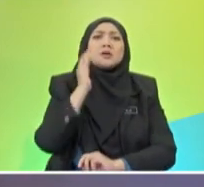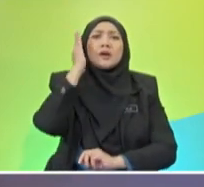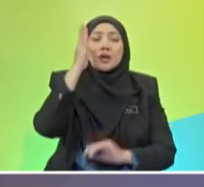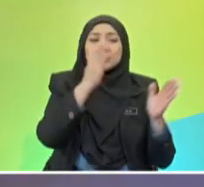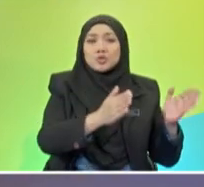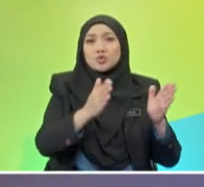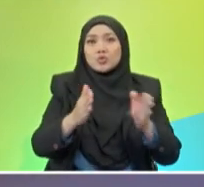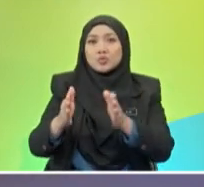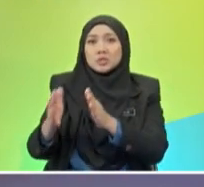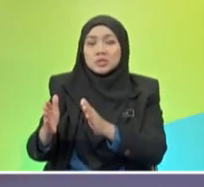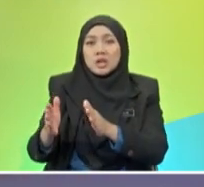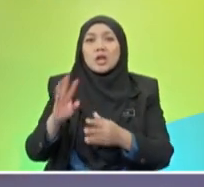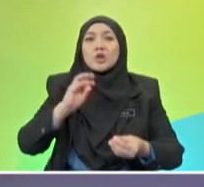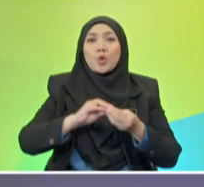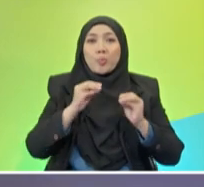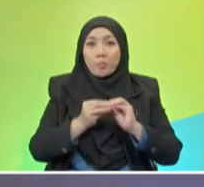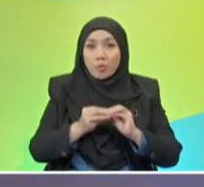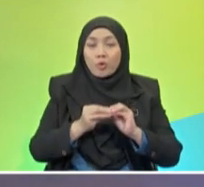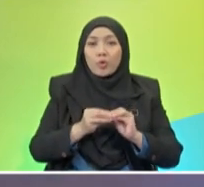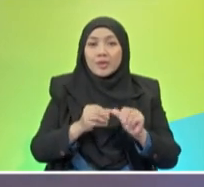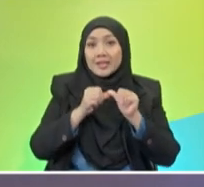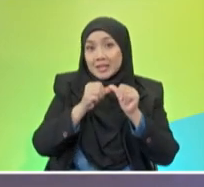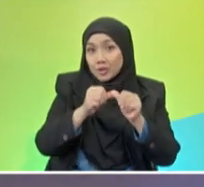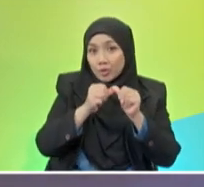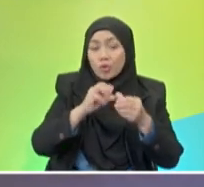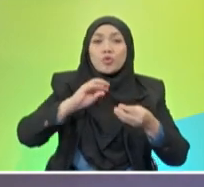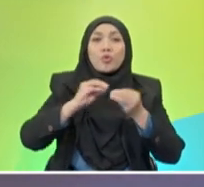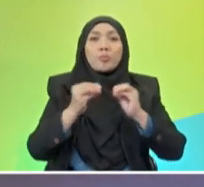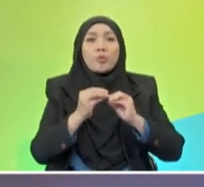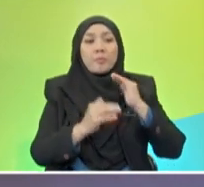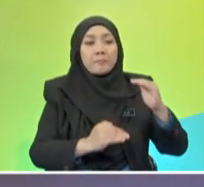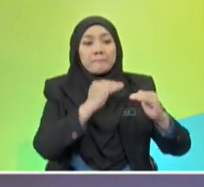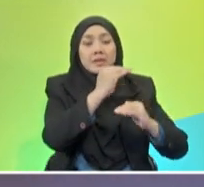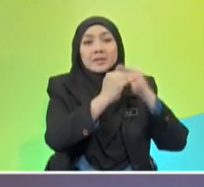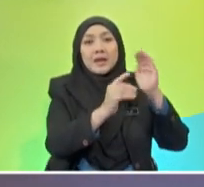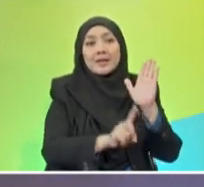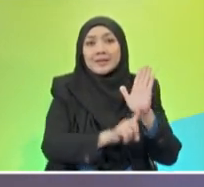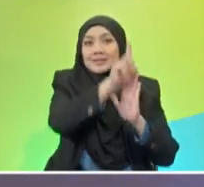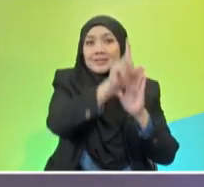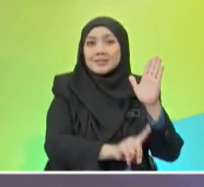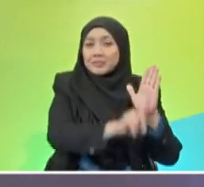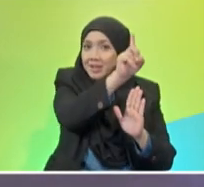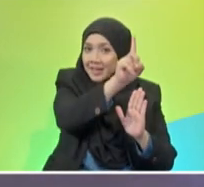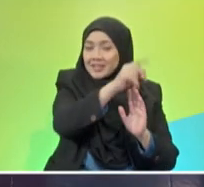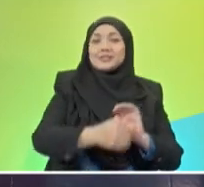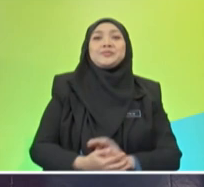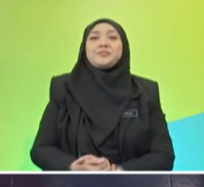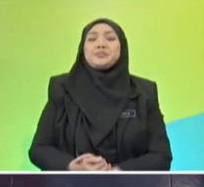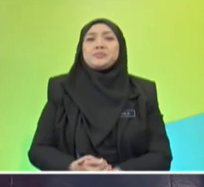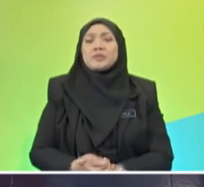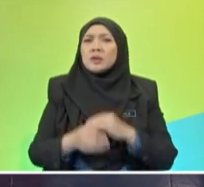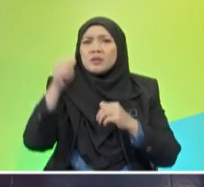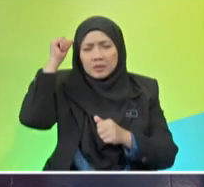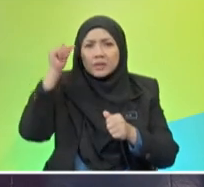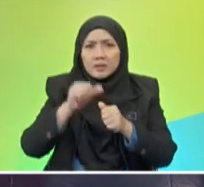Menaik. Bukan makan ya? Susun nanti dulu. Kita susun dulu. Okay. Susun menaik, Chris. Ingat tak menaik tadi macam mana? Tadi